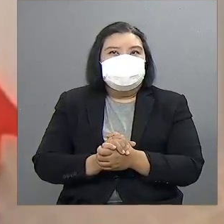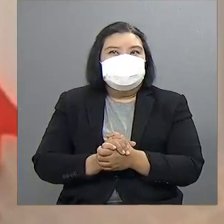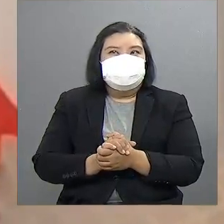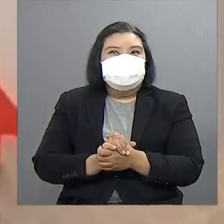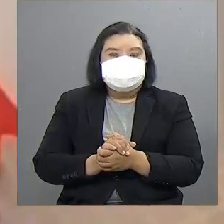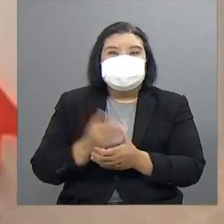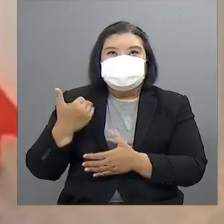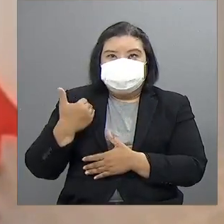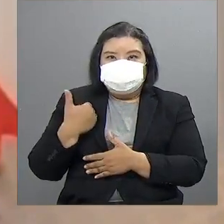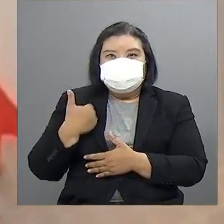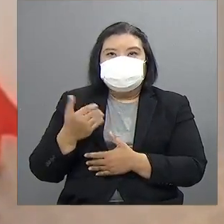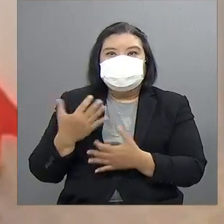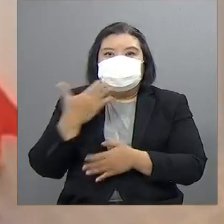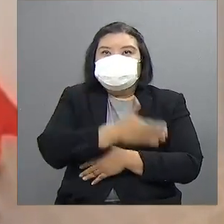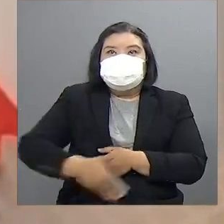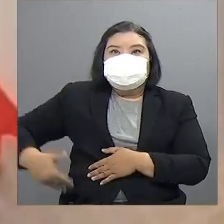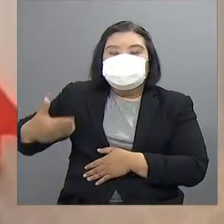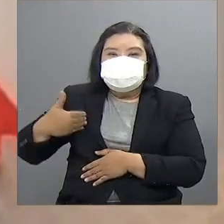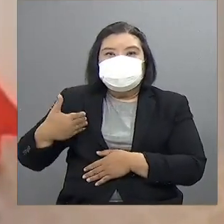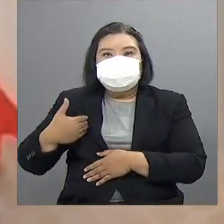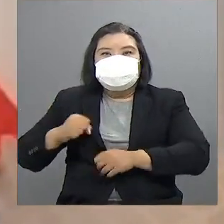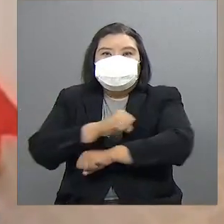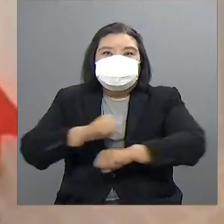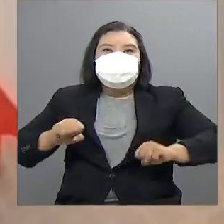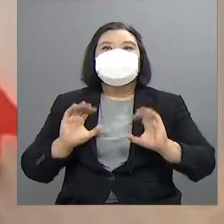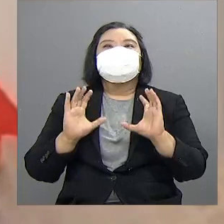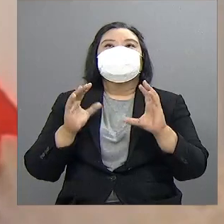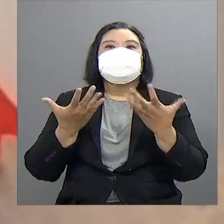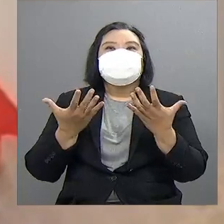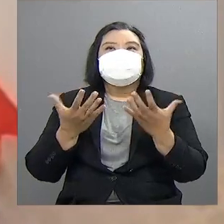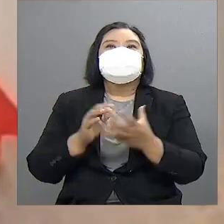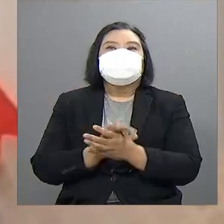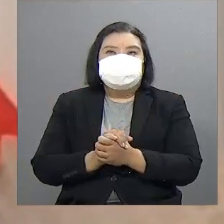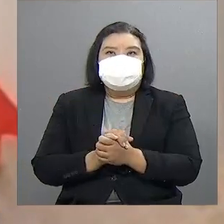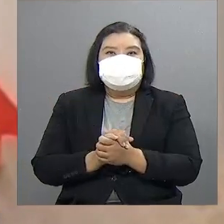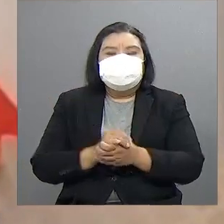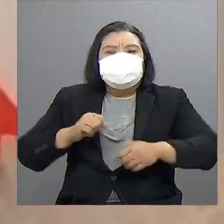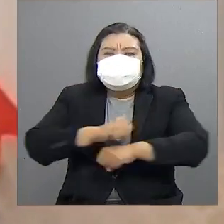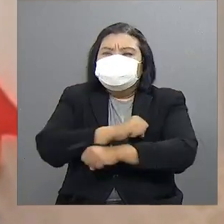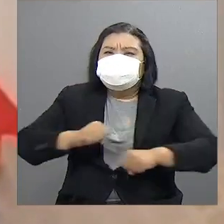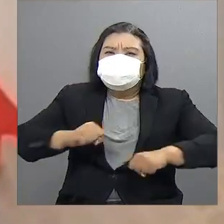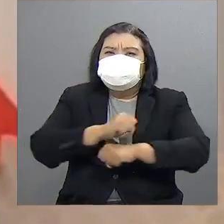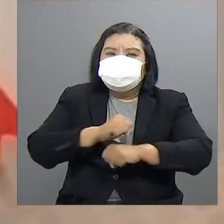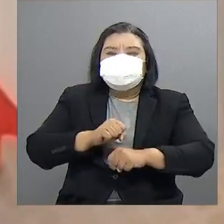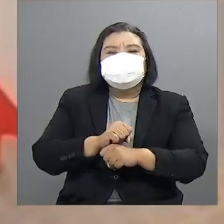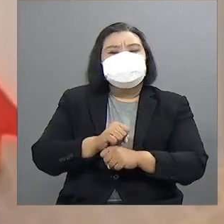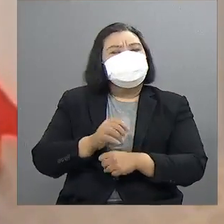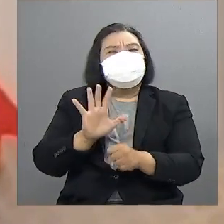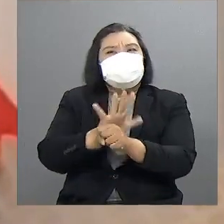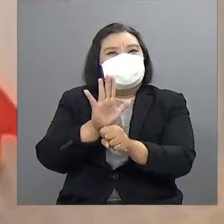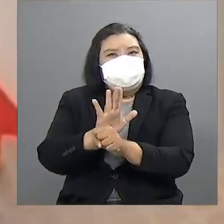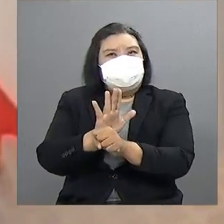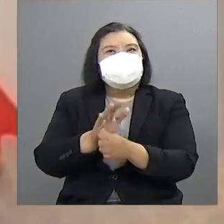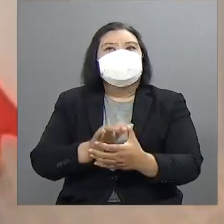ะไม่เพียงพอตรงนี้เนี่ยไม่ออกกำลังกายหรือออกกำลังกายไม่เพียงพอตรงนี้ปัจจัยที่สาม